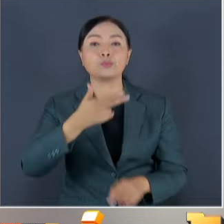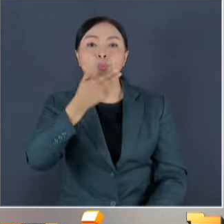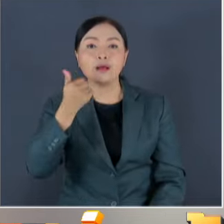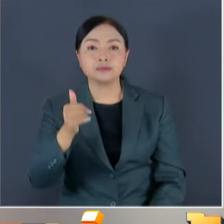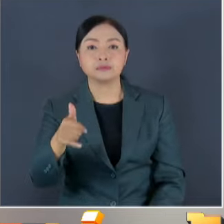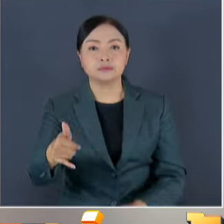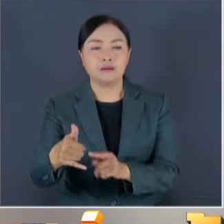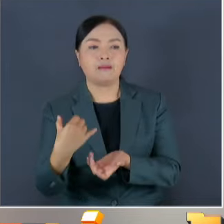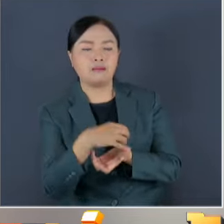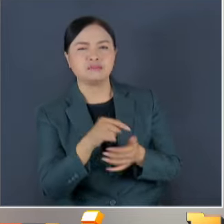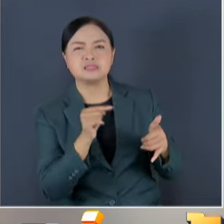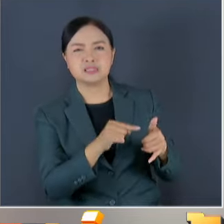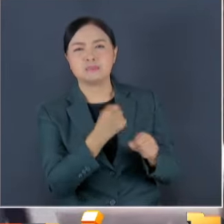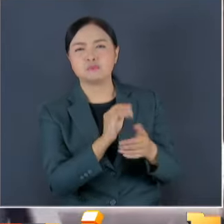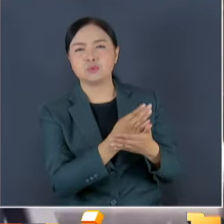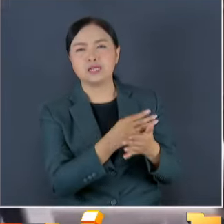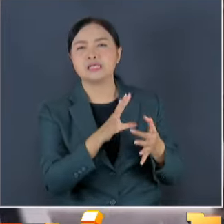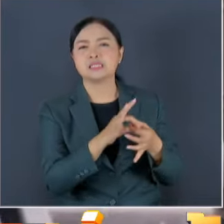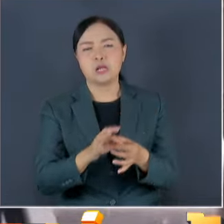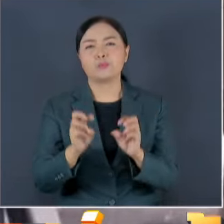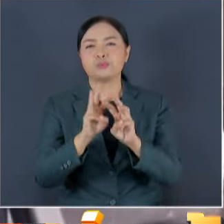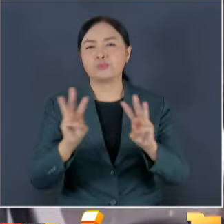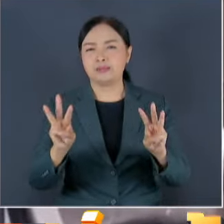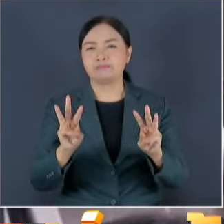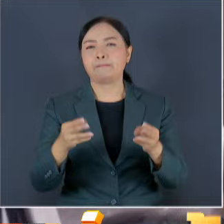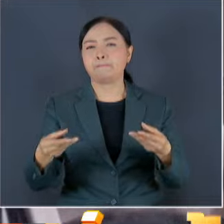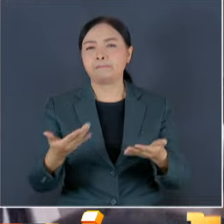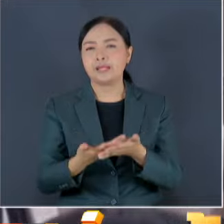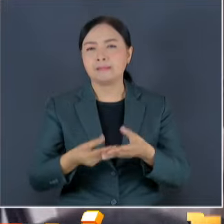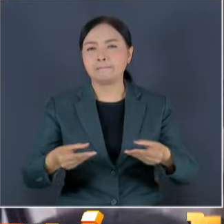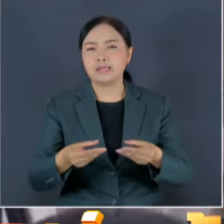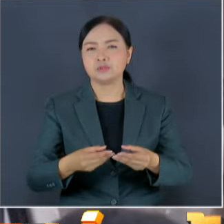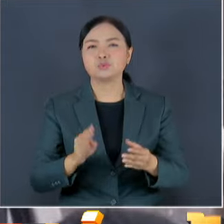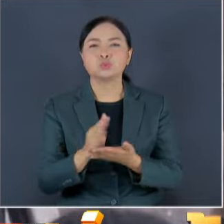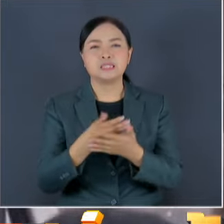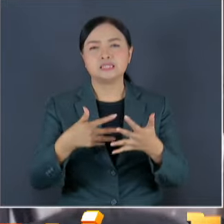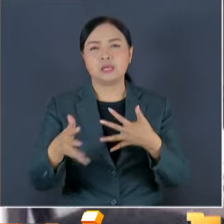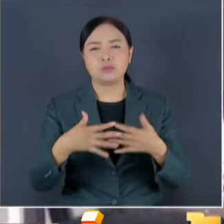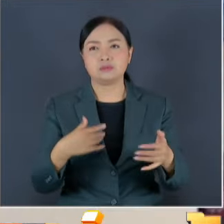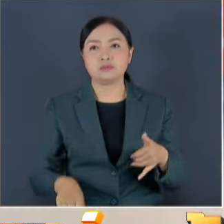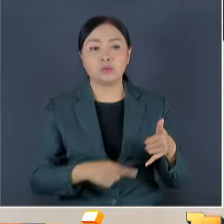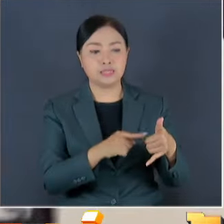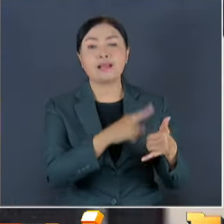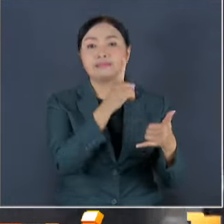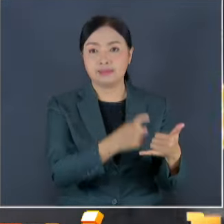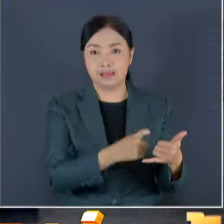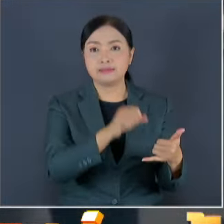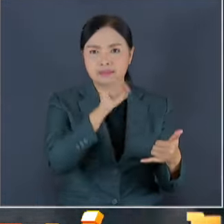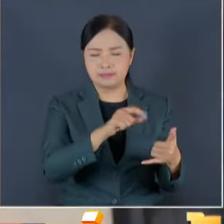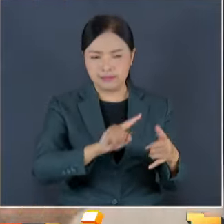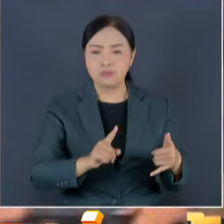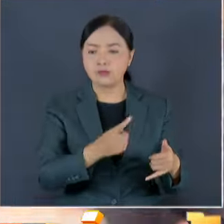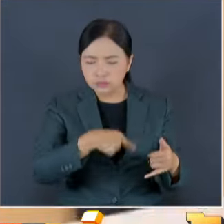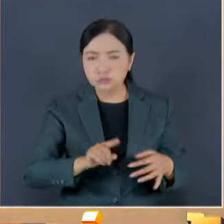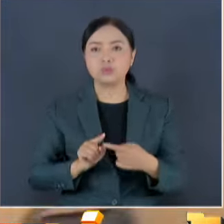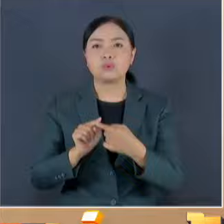าตัวเสียชัดเนี่ยทำธุรกิจน่าจะเกี่ยวข้องกับเรื่องเว็บพนันแล้วก็ธุรกิจสีเทาตำรวจบอกเลยว่าเสียชัดตายก็จริงแต่มันต้องขยายผ